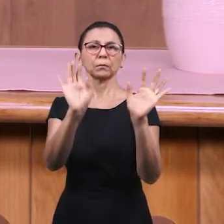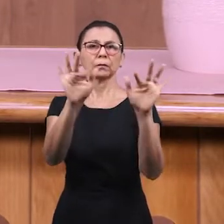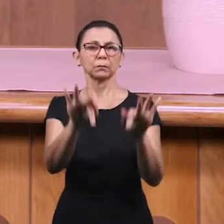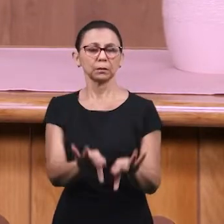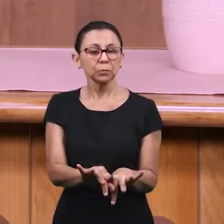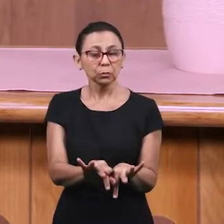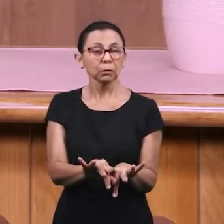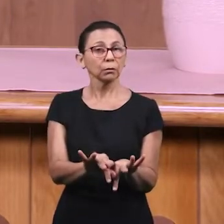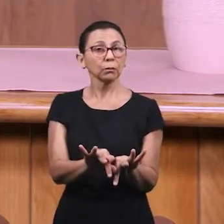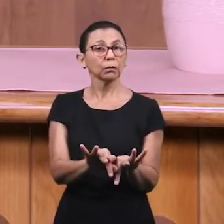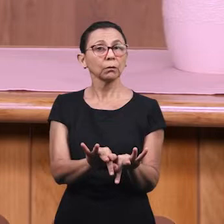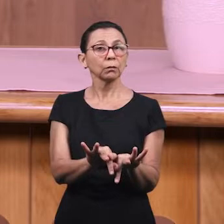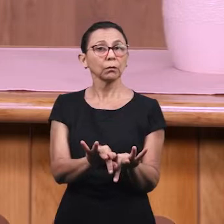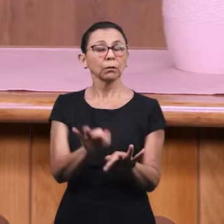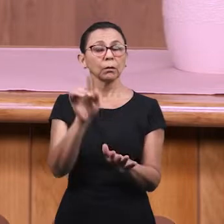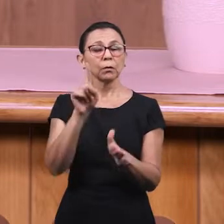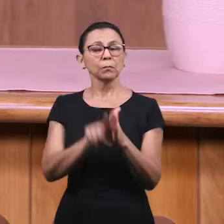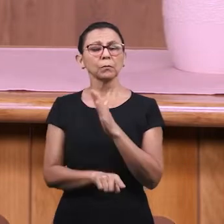него молиться.